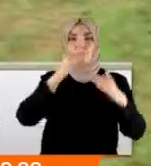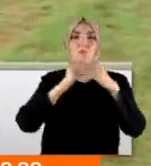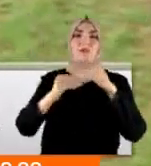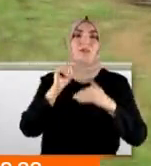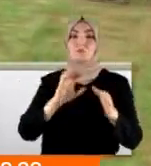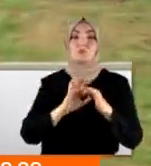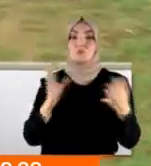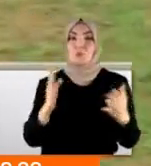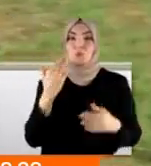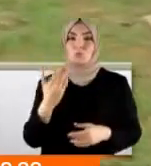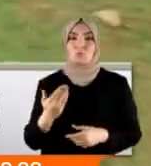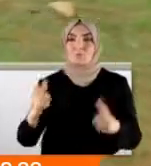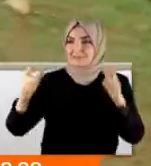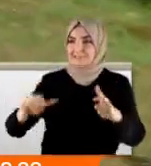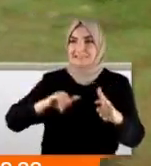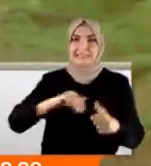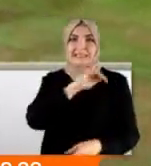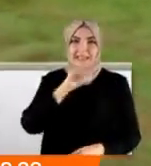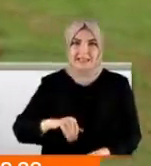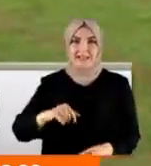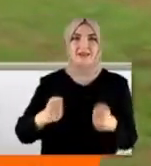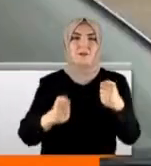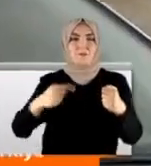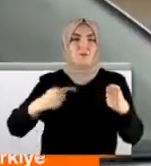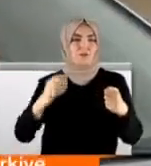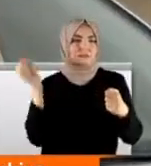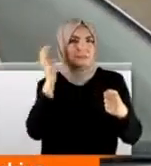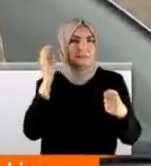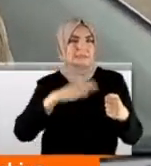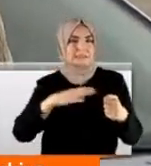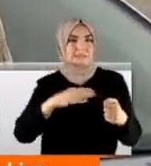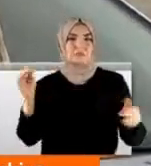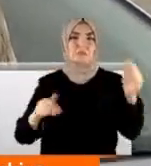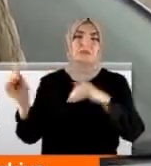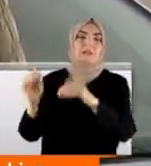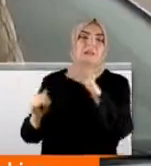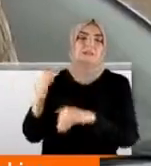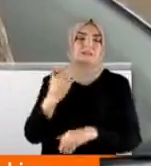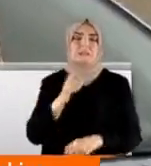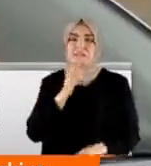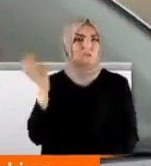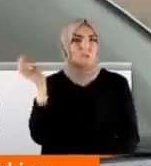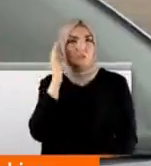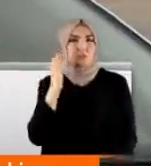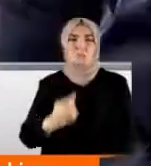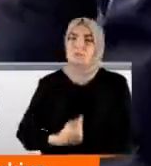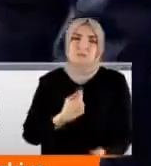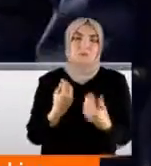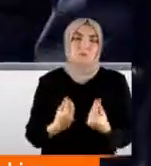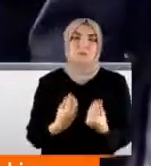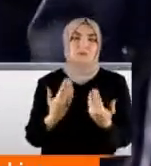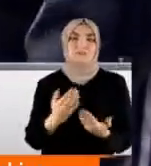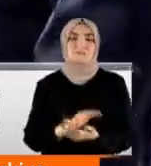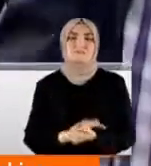gelip en azından sesleri duyarak yarışı takip etmekte buldu. Yani en azından o sesini duyabilmek vesaire çok iyi hissettiriyor bana yani. Keşke